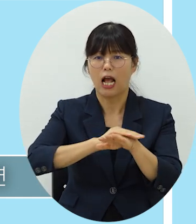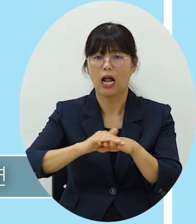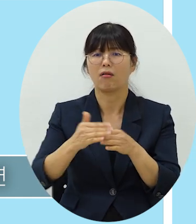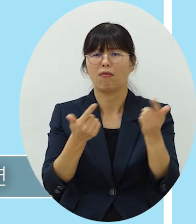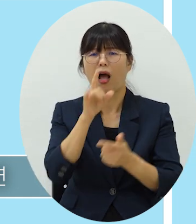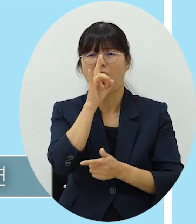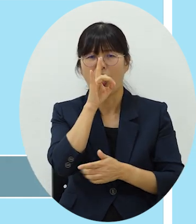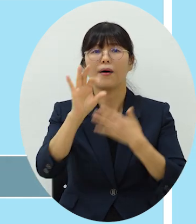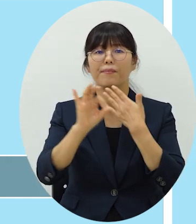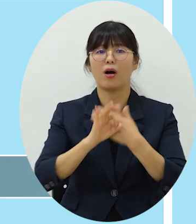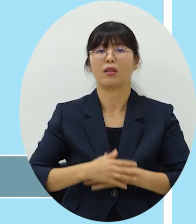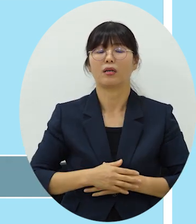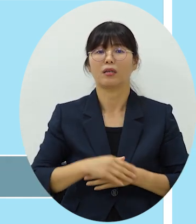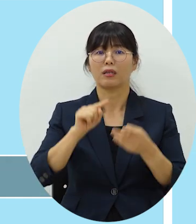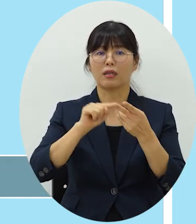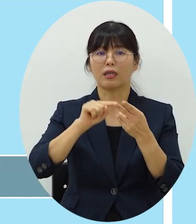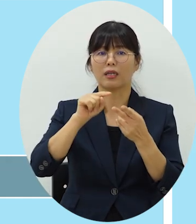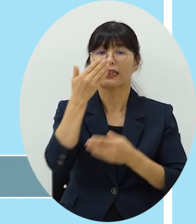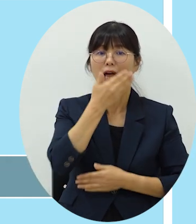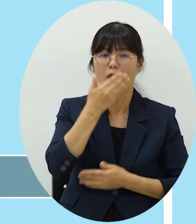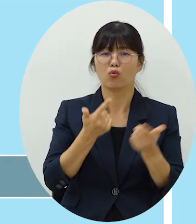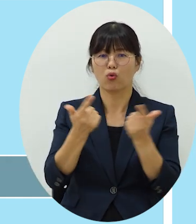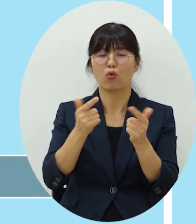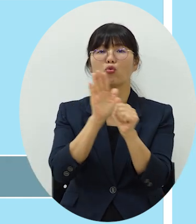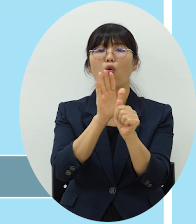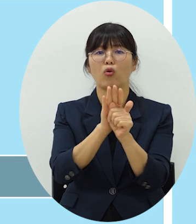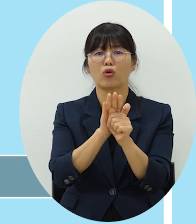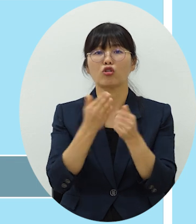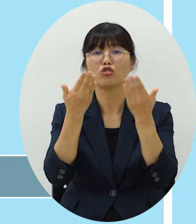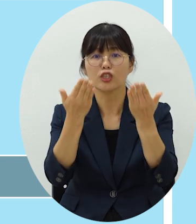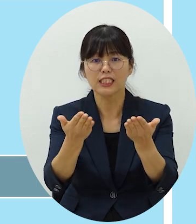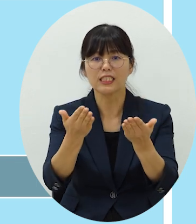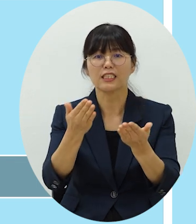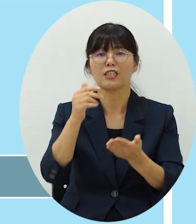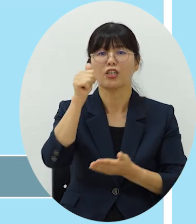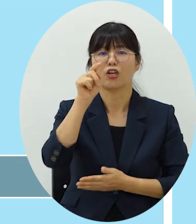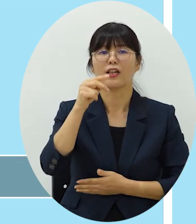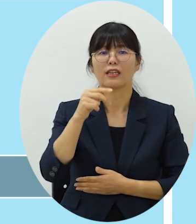조절되지 않는다면 혈당 조절에 도움을 주는 경구